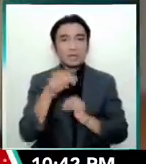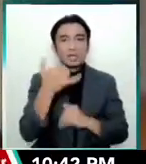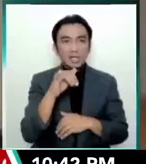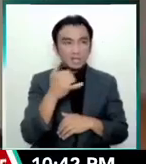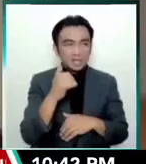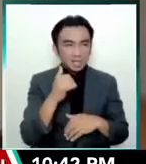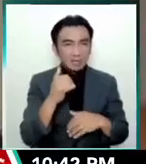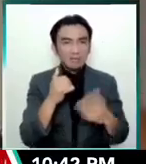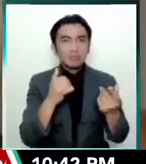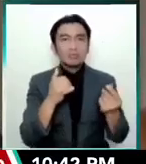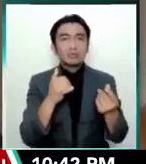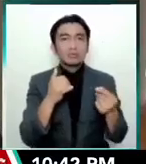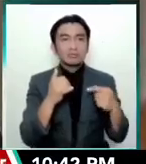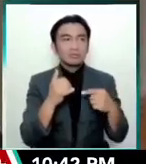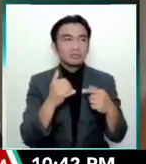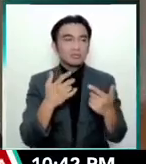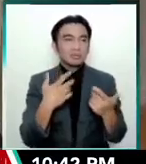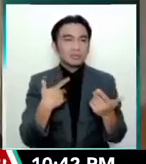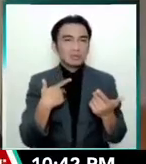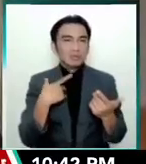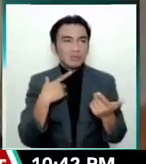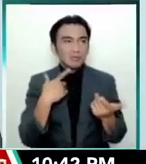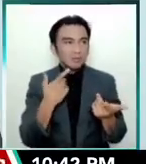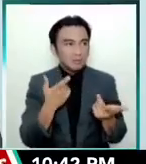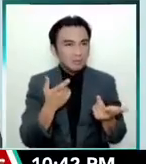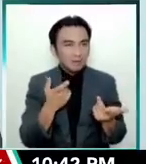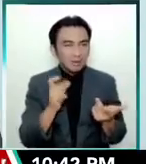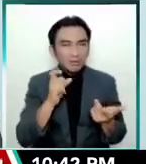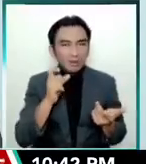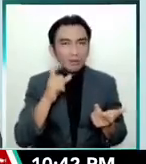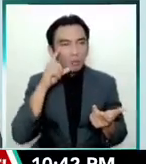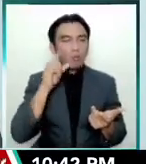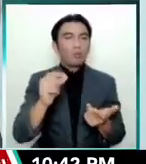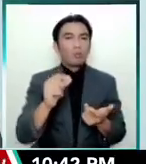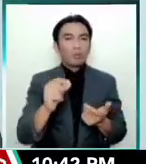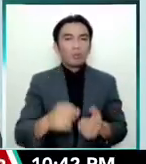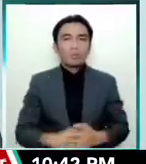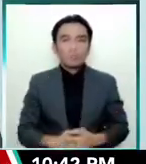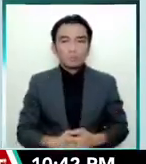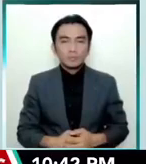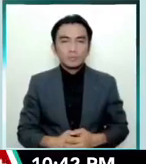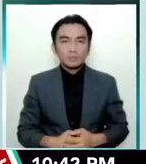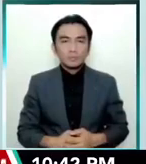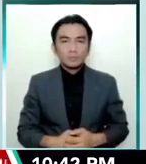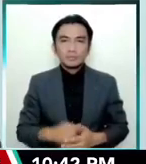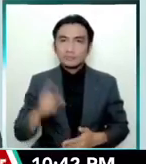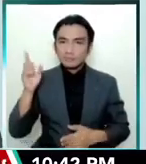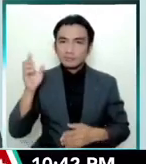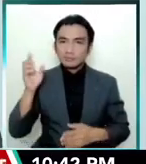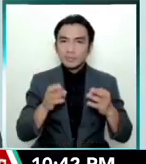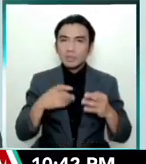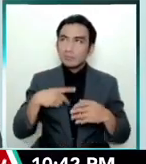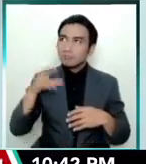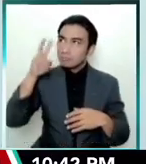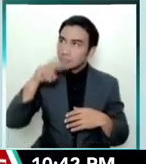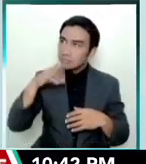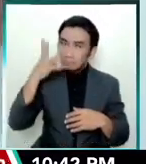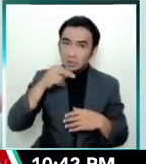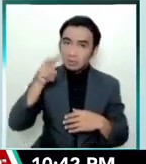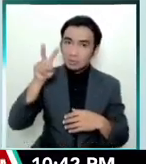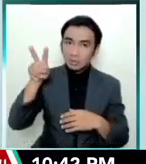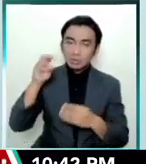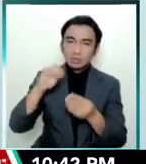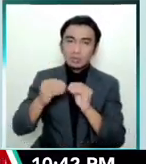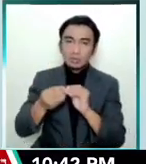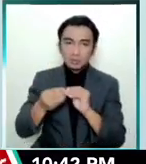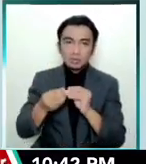eh. Biglang maharurot. Kasi makikita mo na kung anong numbers na, kung papasok ka pa o hindi. Kaysa tanggalin